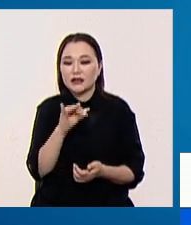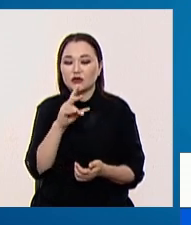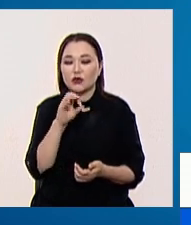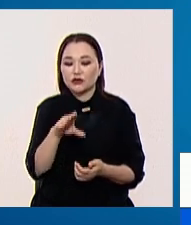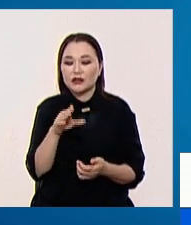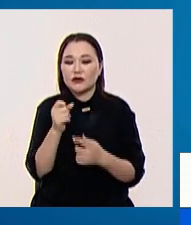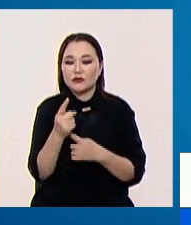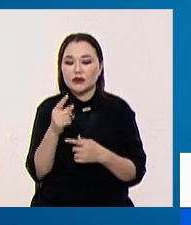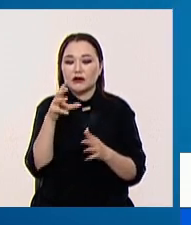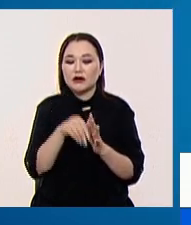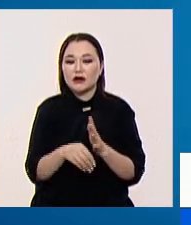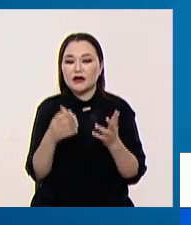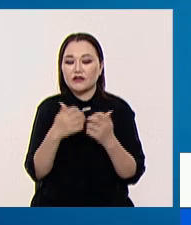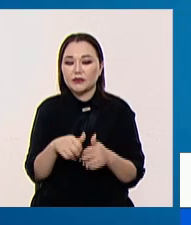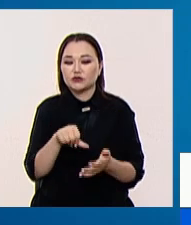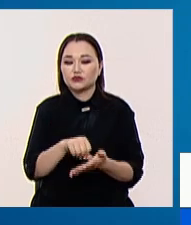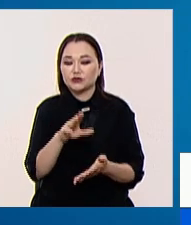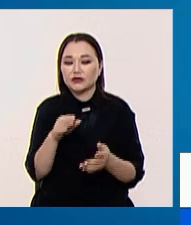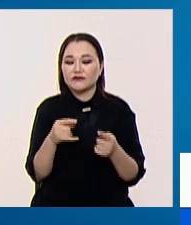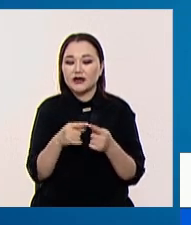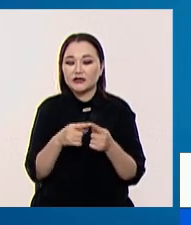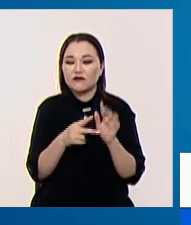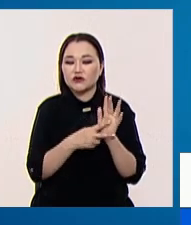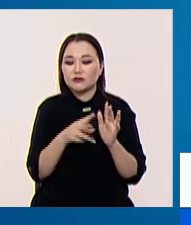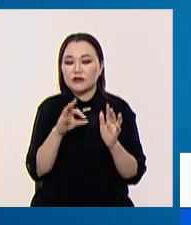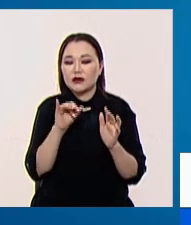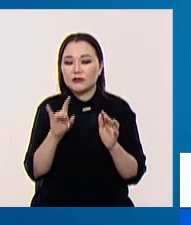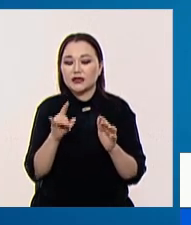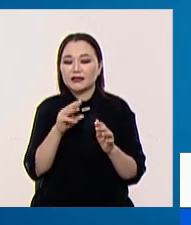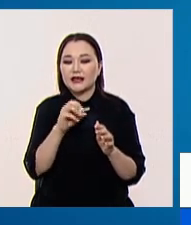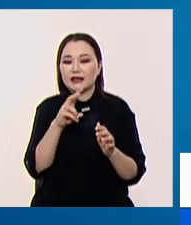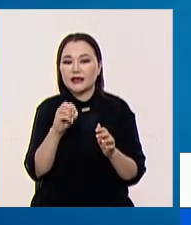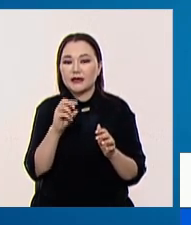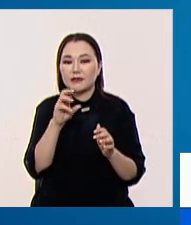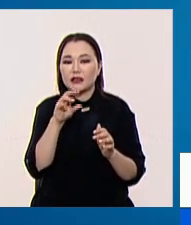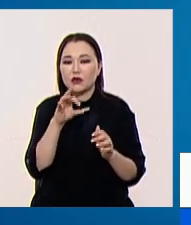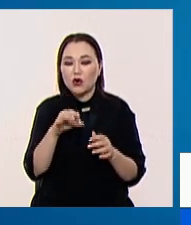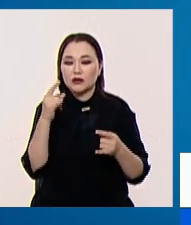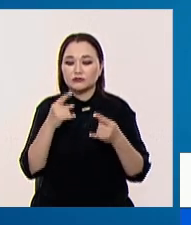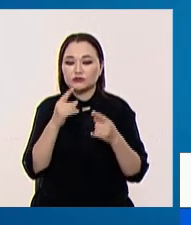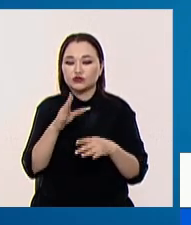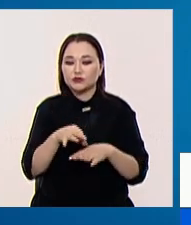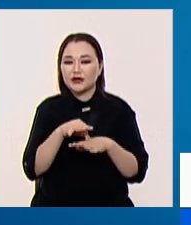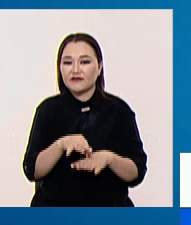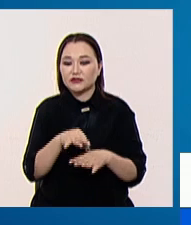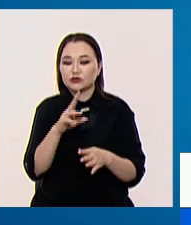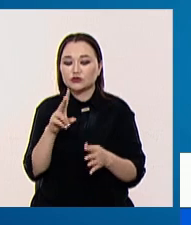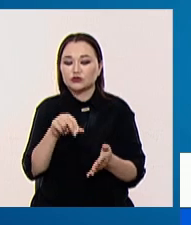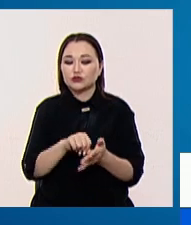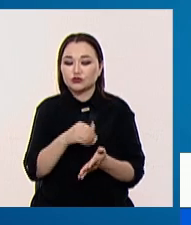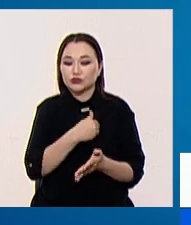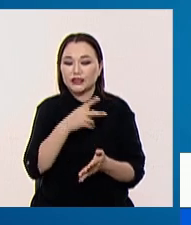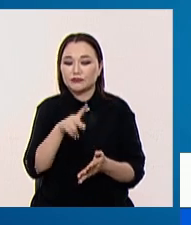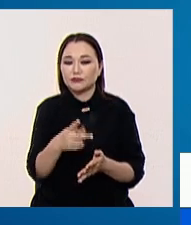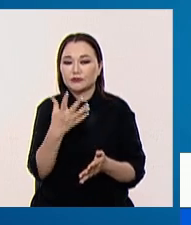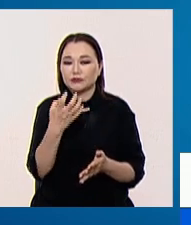автоматты түрде қатысасыз. Ал пәтер ұтысы 8 мамырда телебинго лотереясының тікелей эфирінде өтеді. Оған қатысу үшін 2500